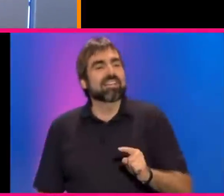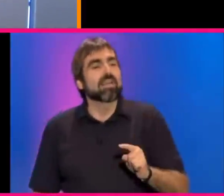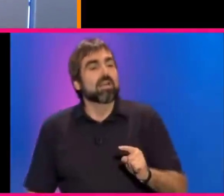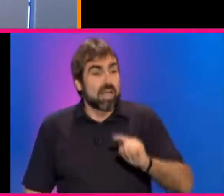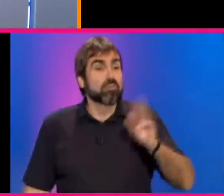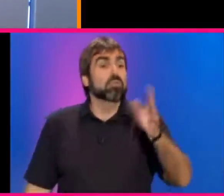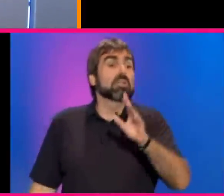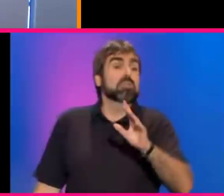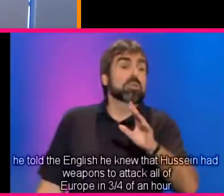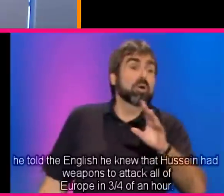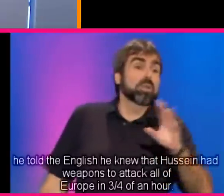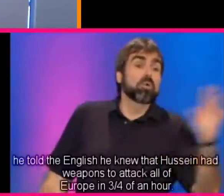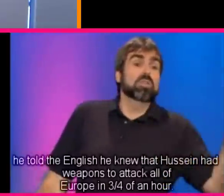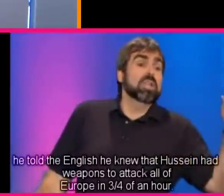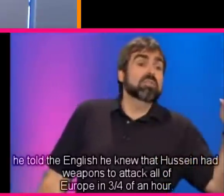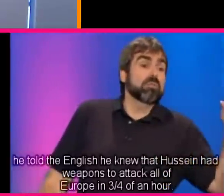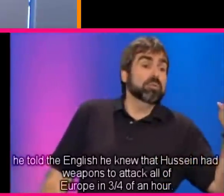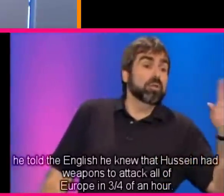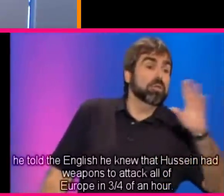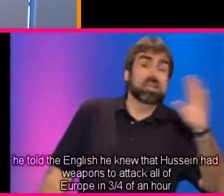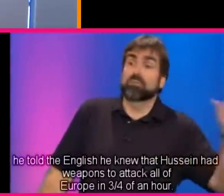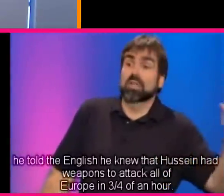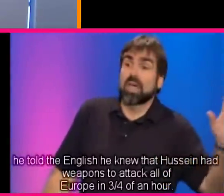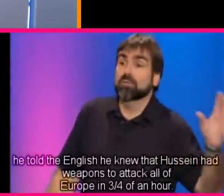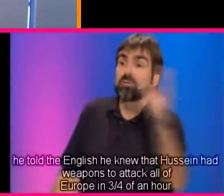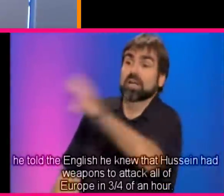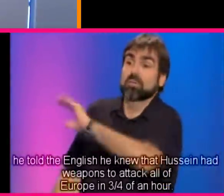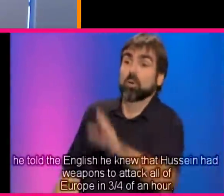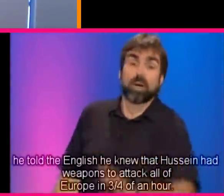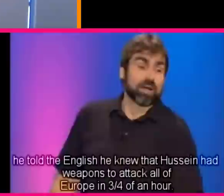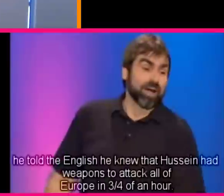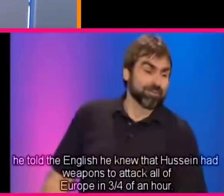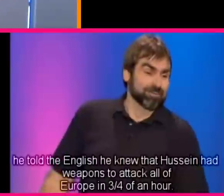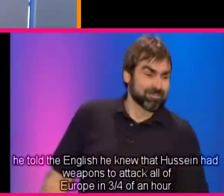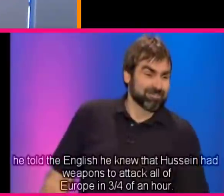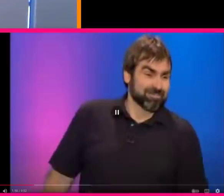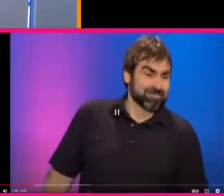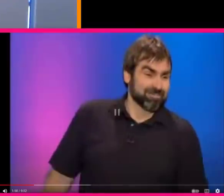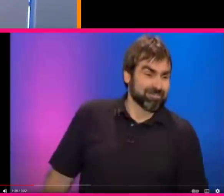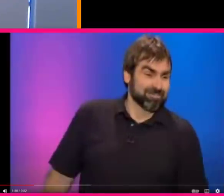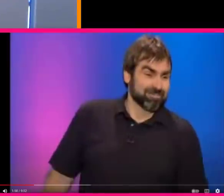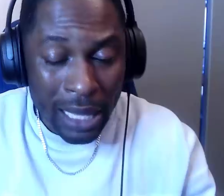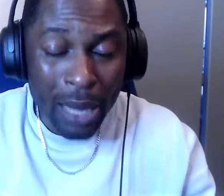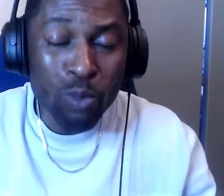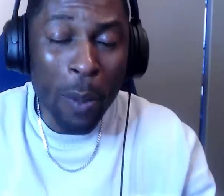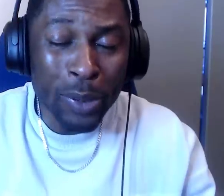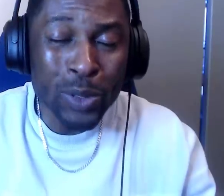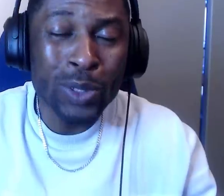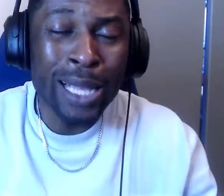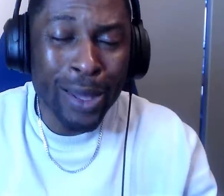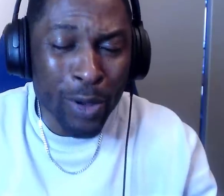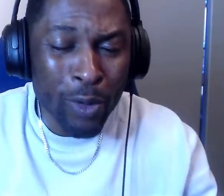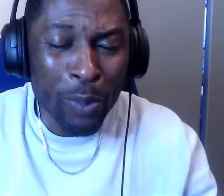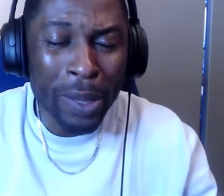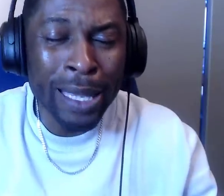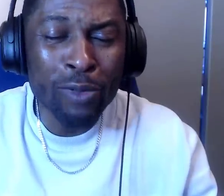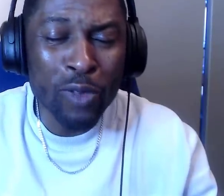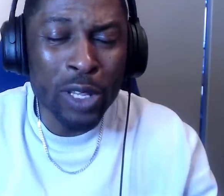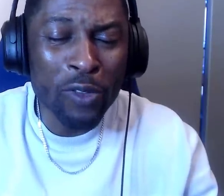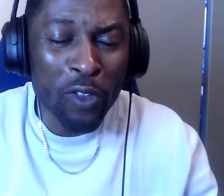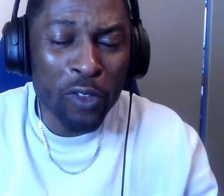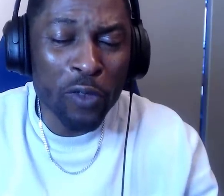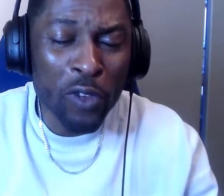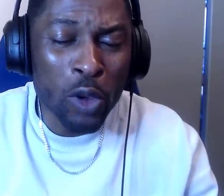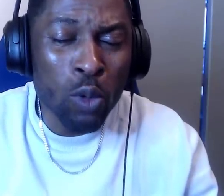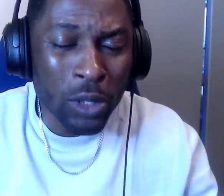erklärt er wusste ganz genau der u10 hätte waffen die können in einer von der grafischen ganz europa angreifen so präsent